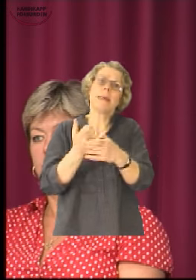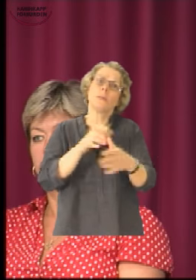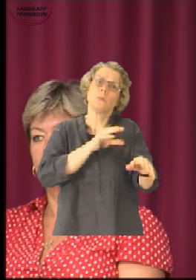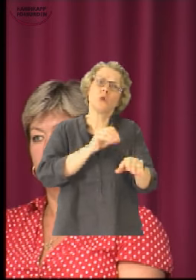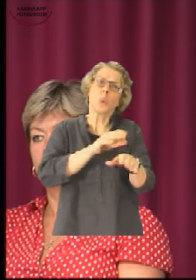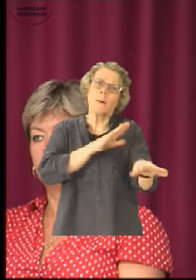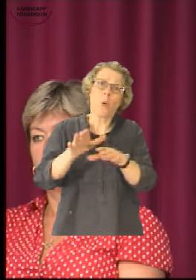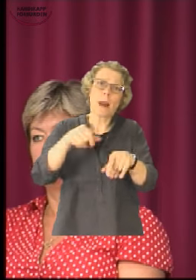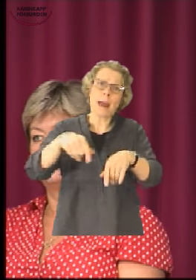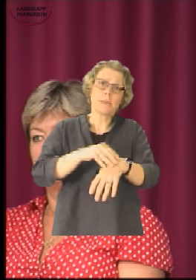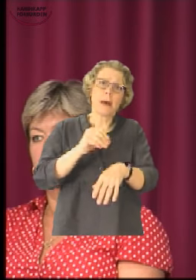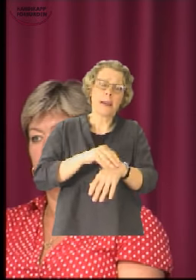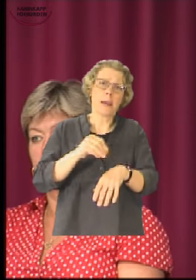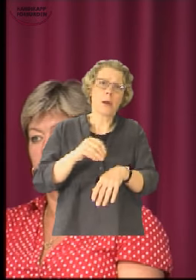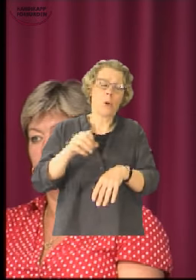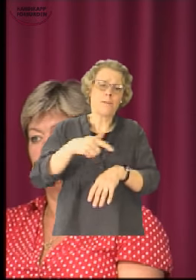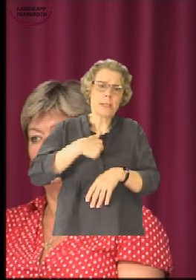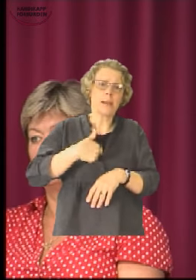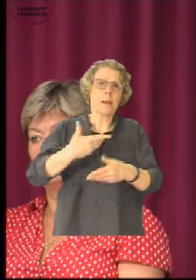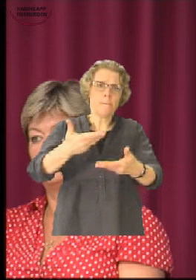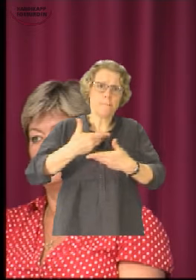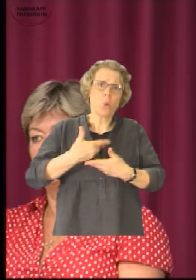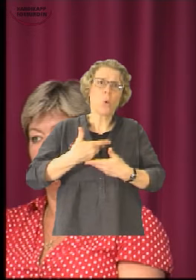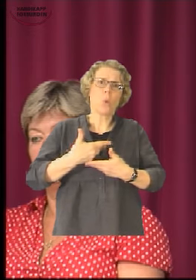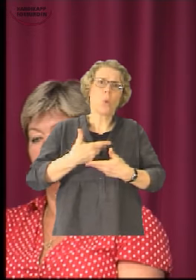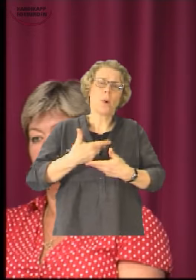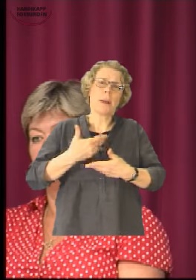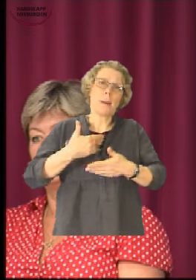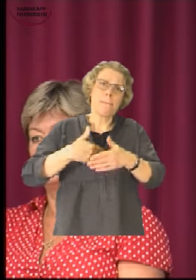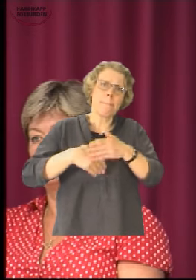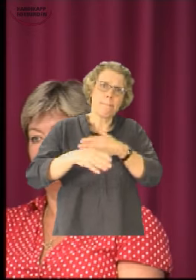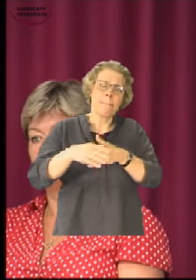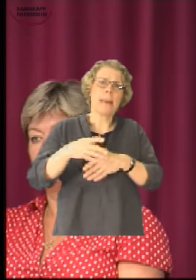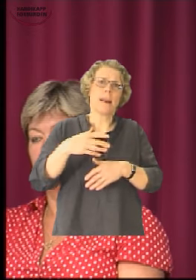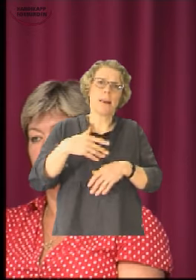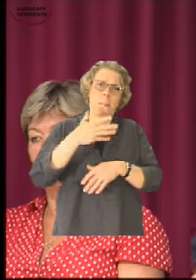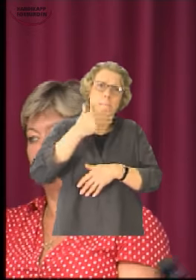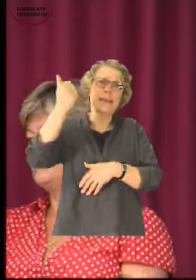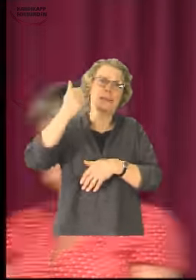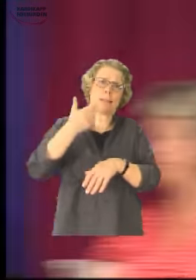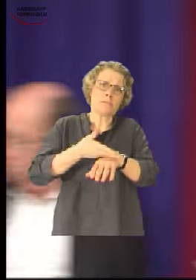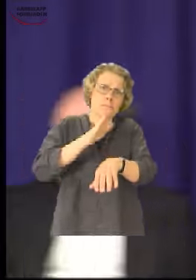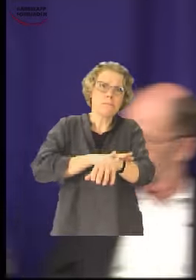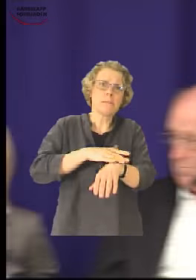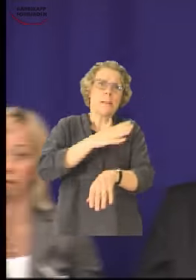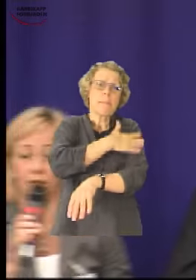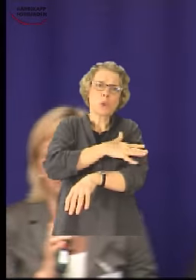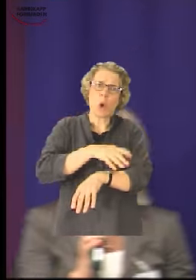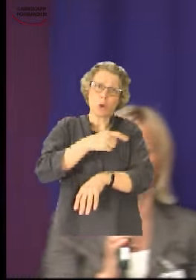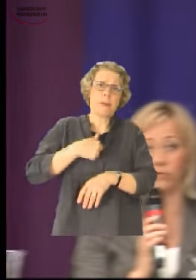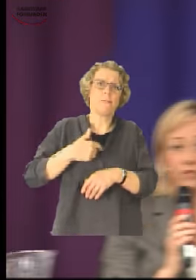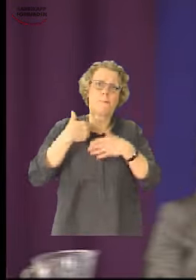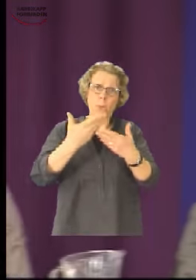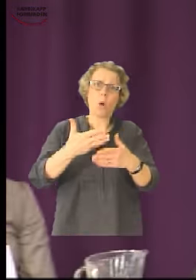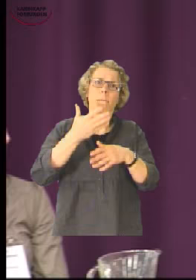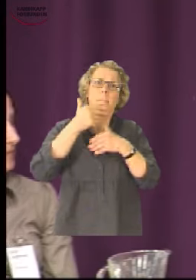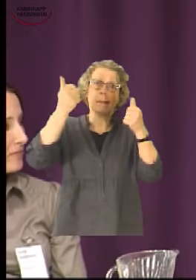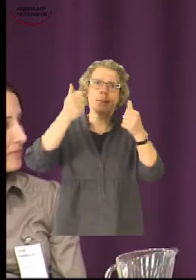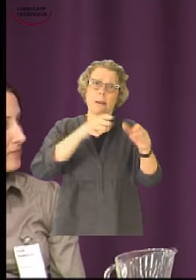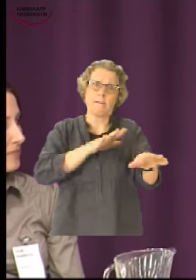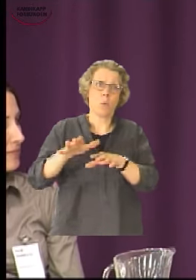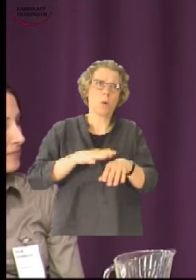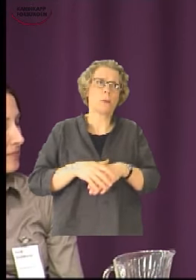få in effektivare och högre, vård med högre kvalitet. Lisbeth? Jag tror du lyfter en väldigt